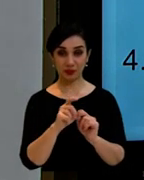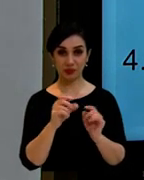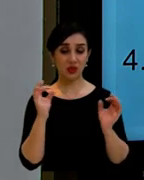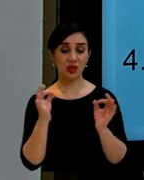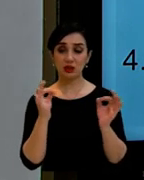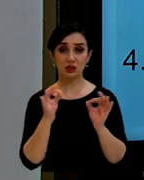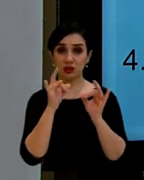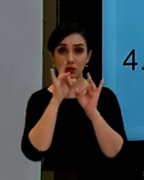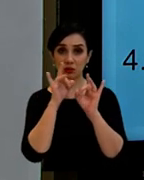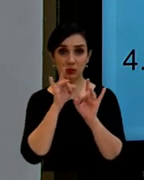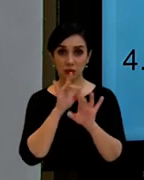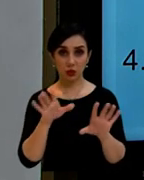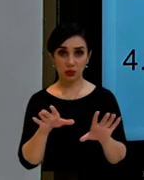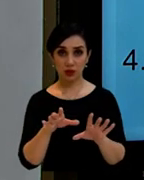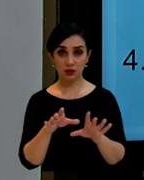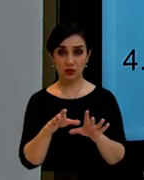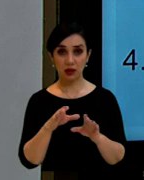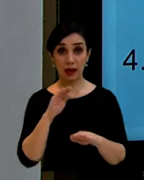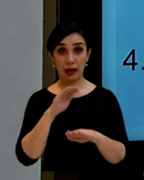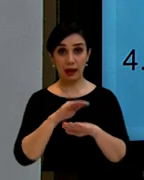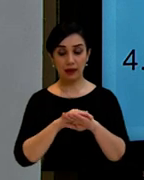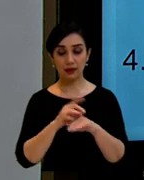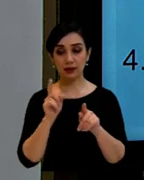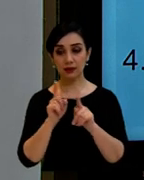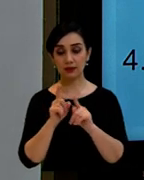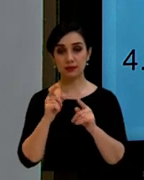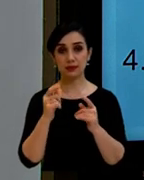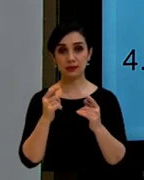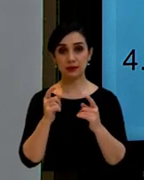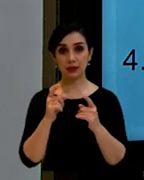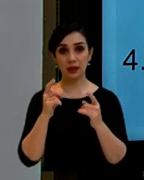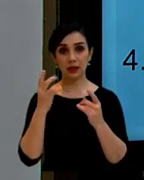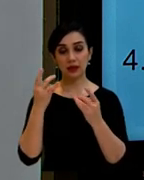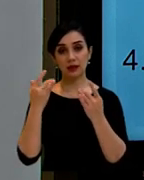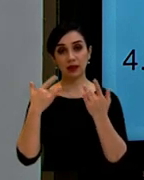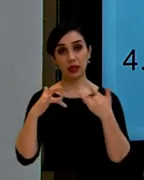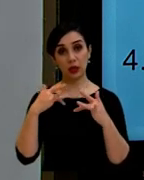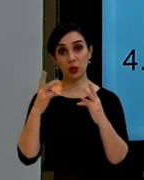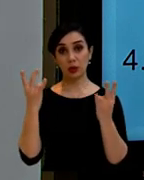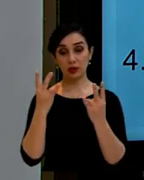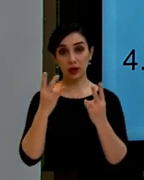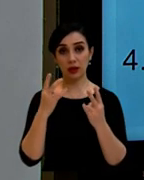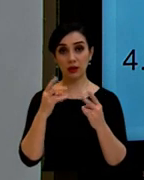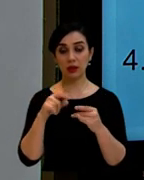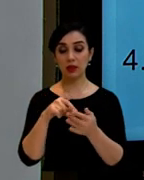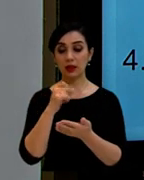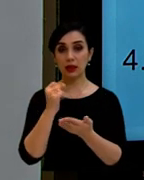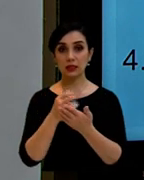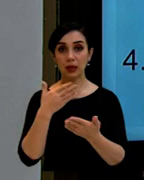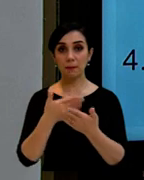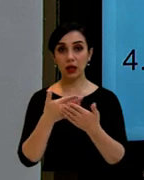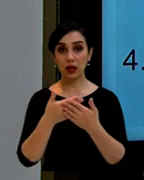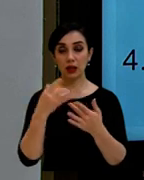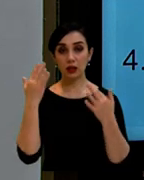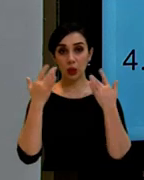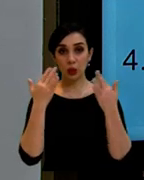Hech narsa bo'lmaydi degan gap. Aslida inkor gap bo'lish kerak edi shaklan. Lekin tasdiq ma'nosida